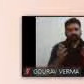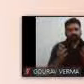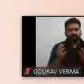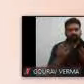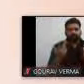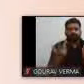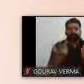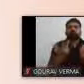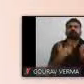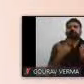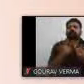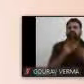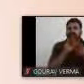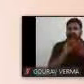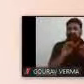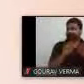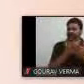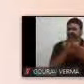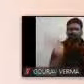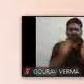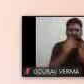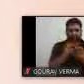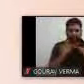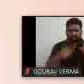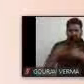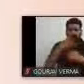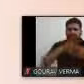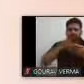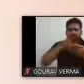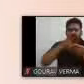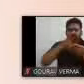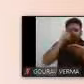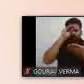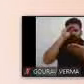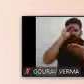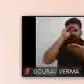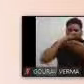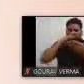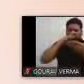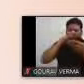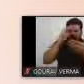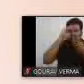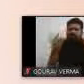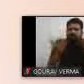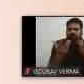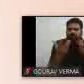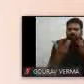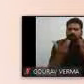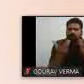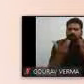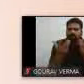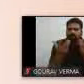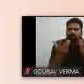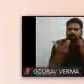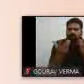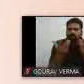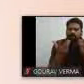how do children, any child, how do they learn? They learn incident.